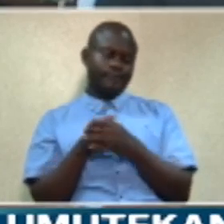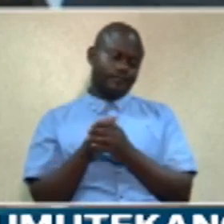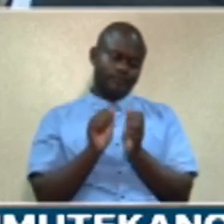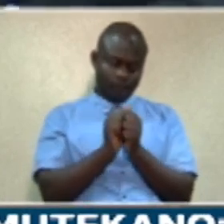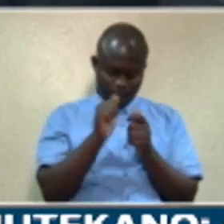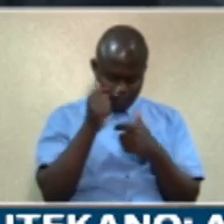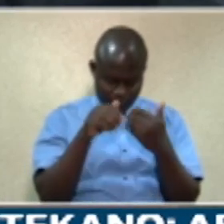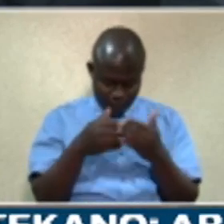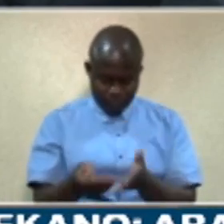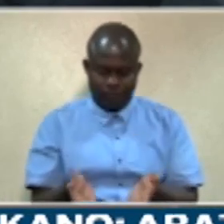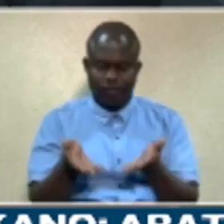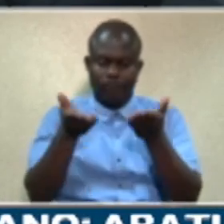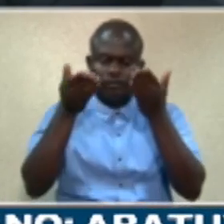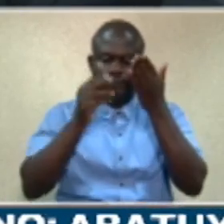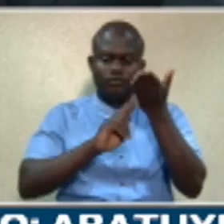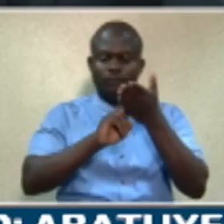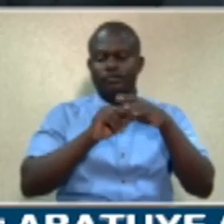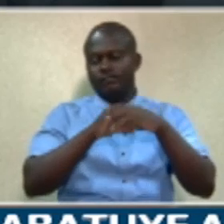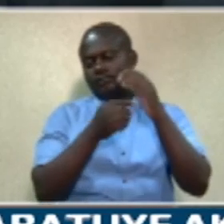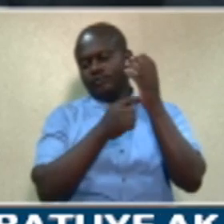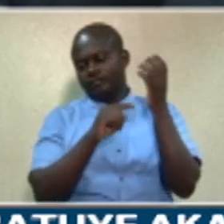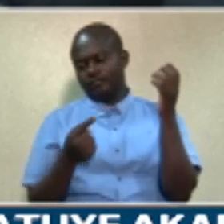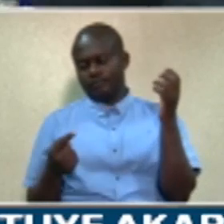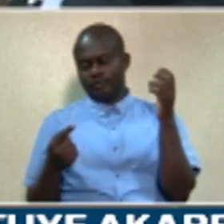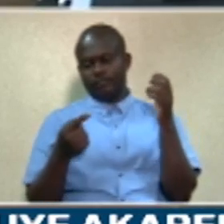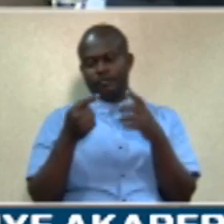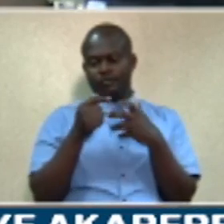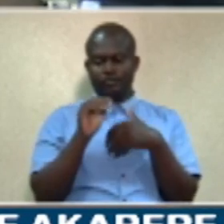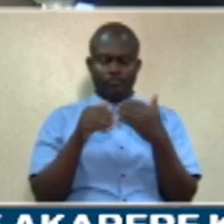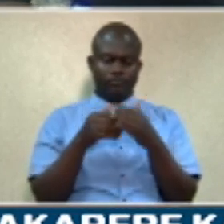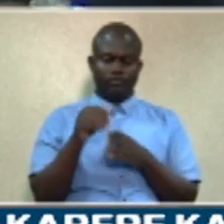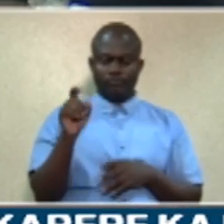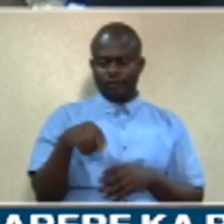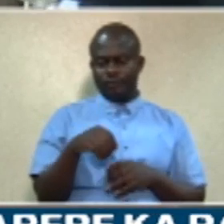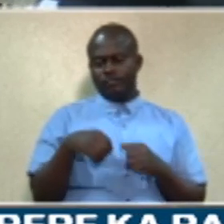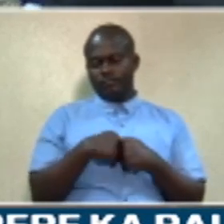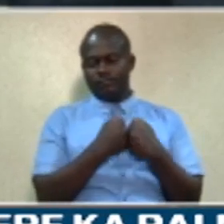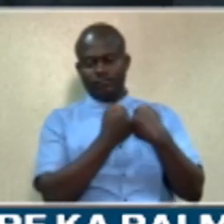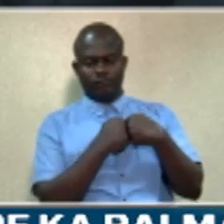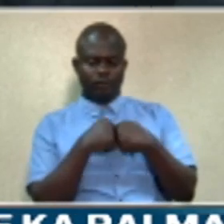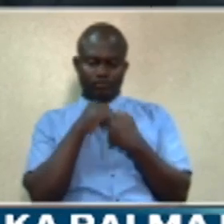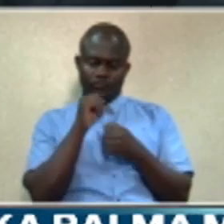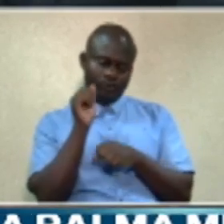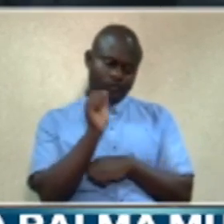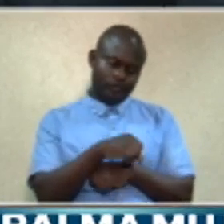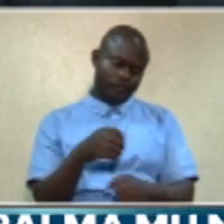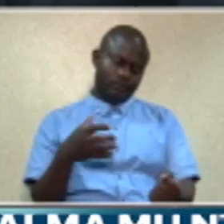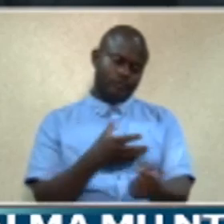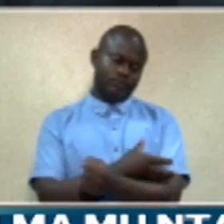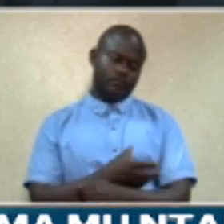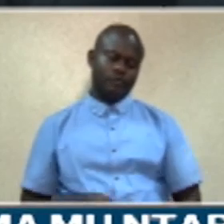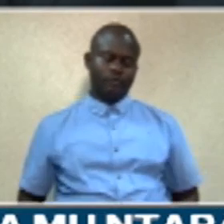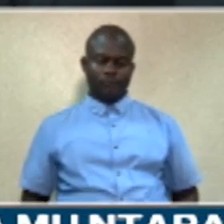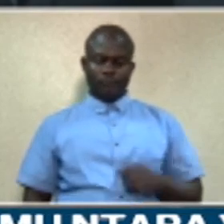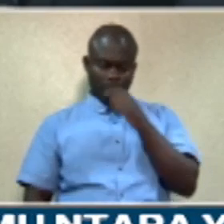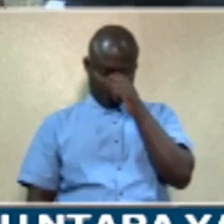n'ibindi bigenda bizamuka bikoresheje ikoranabuhanga. Ibyo byose dukeneye kurwana nabyo, ntibizaturusha imbaraga.